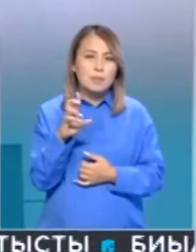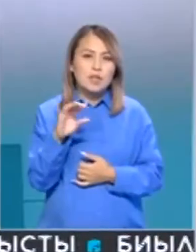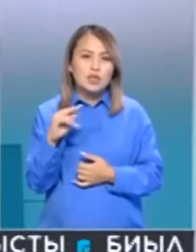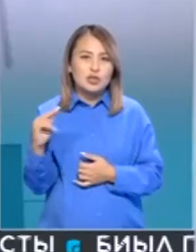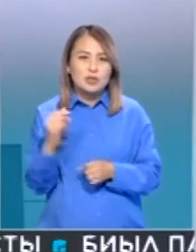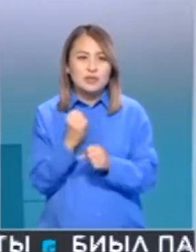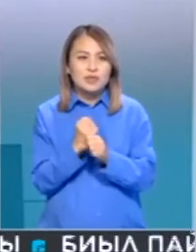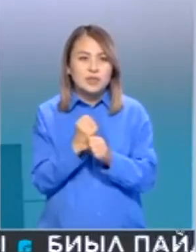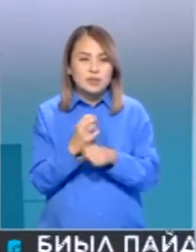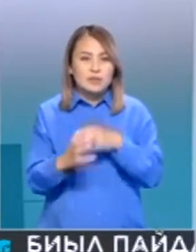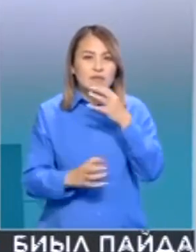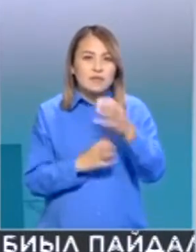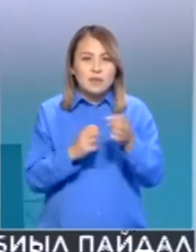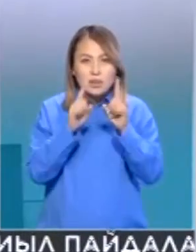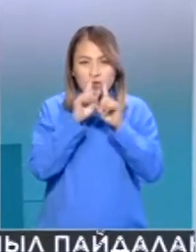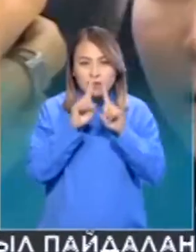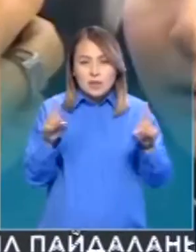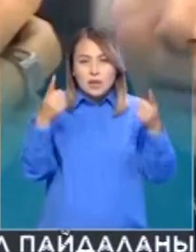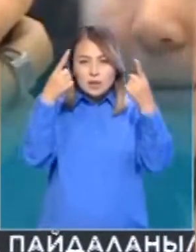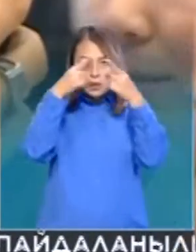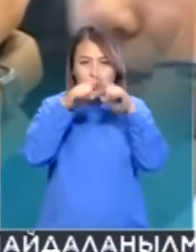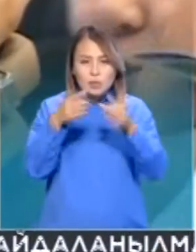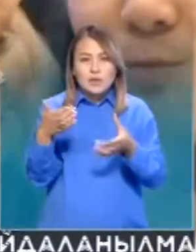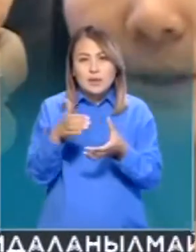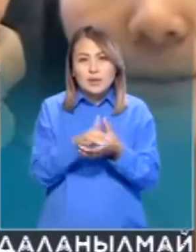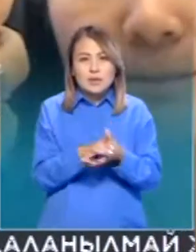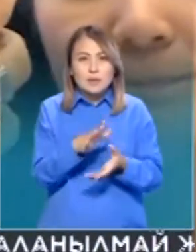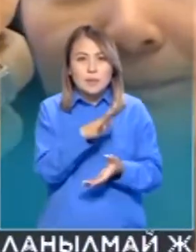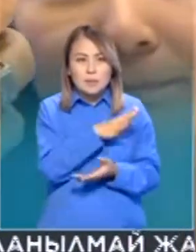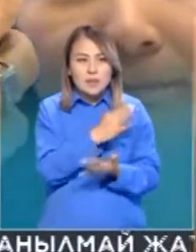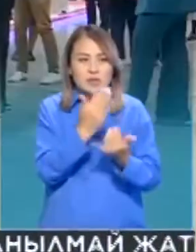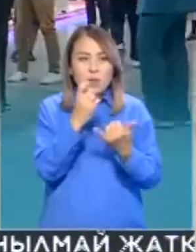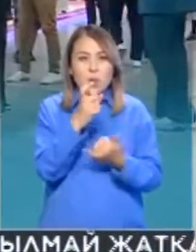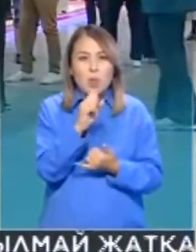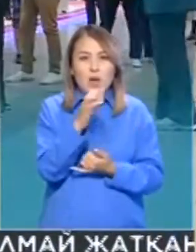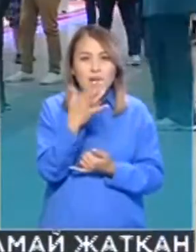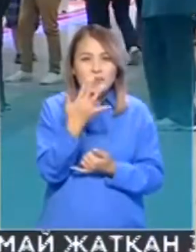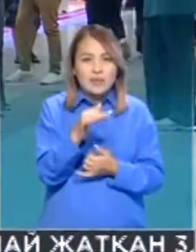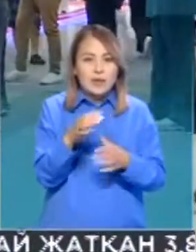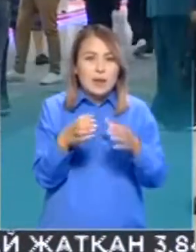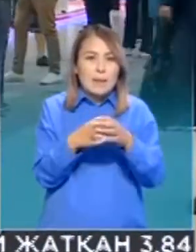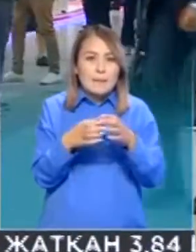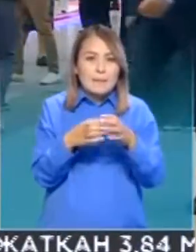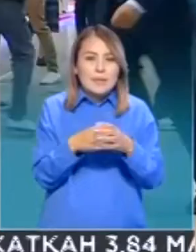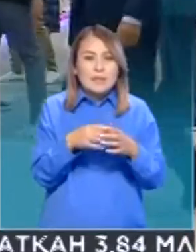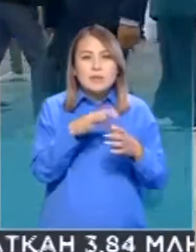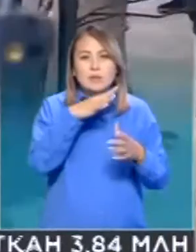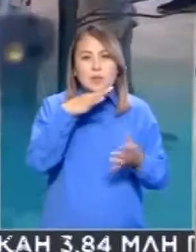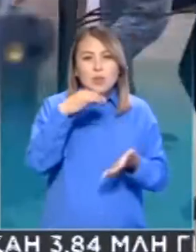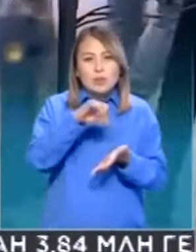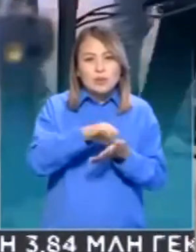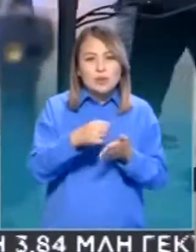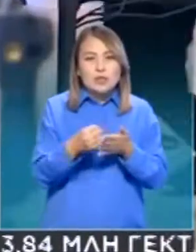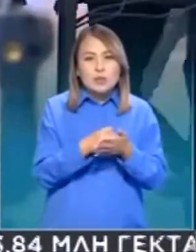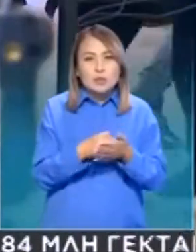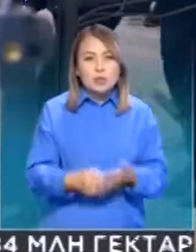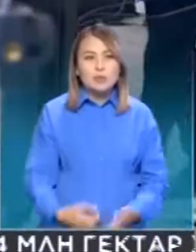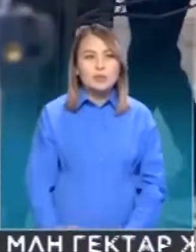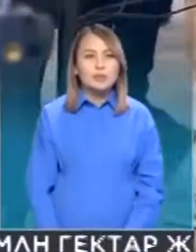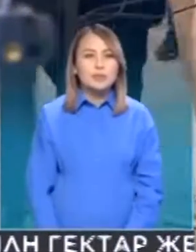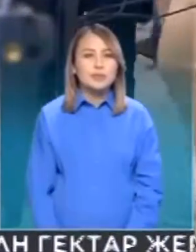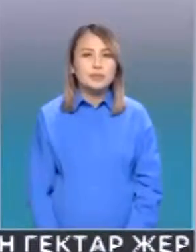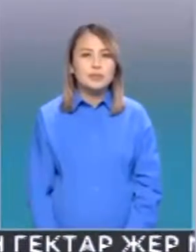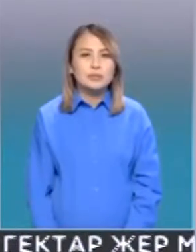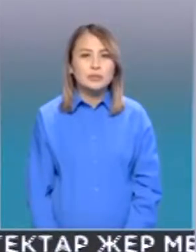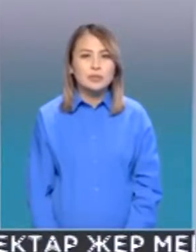халықаралық форум аясында ерекше технологиялар таныстырылды. Айта кетейік, Huawei компаниясы шараның демеушілерінің бірі. Раушан Сайлауғызы,